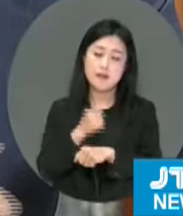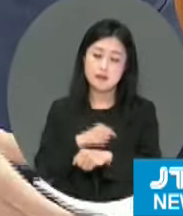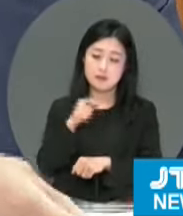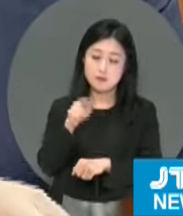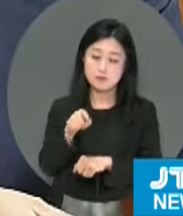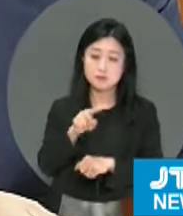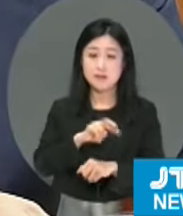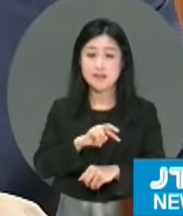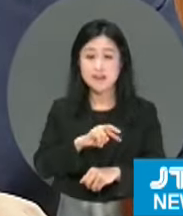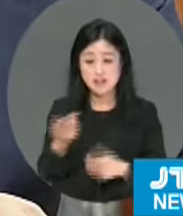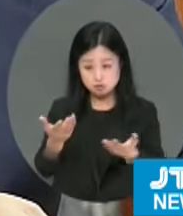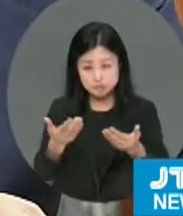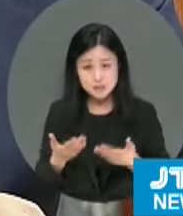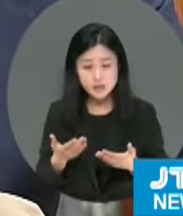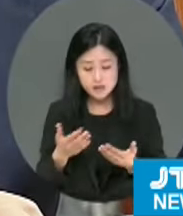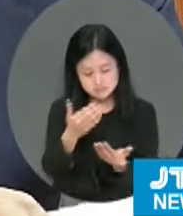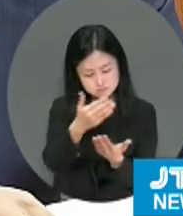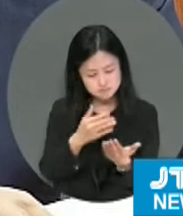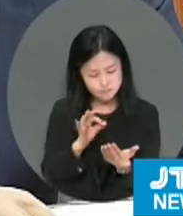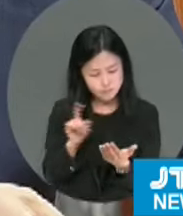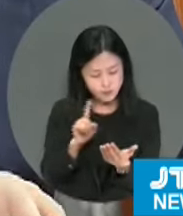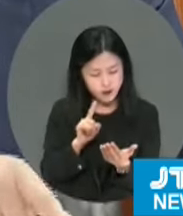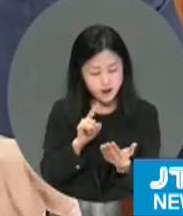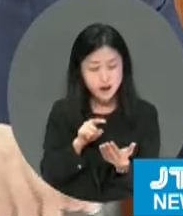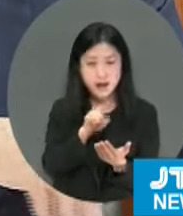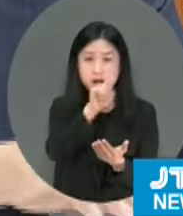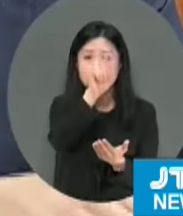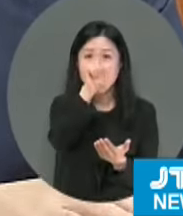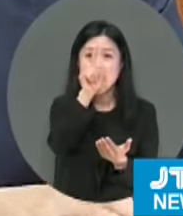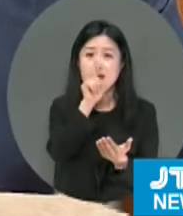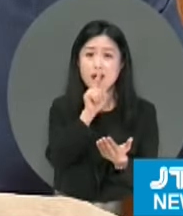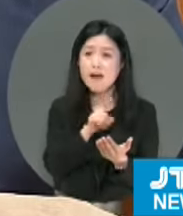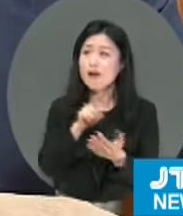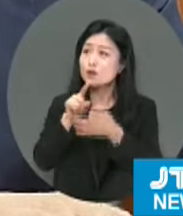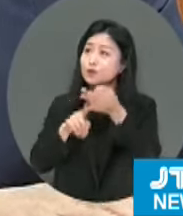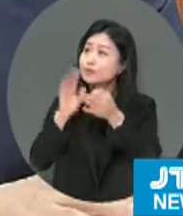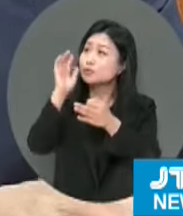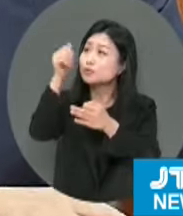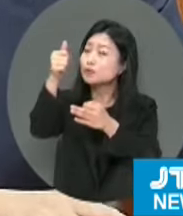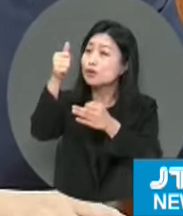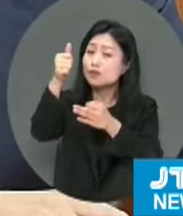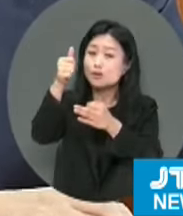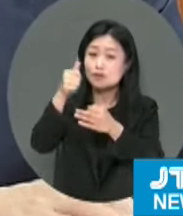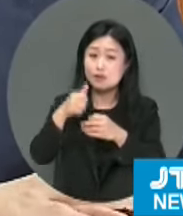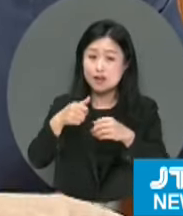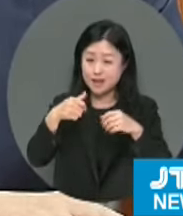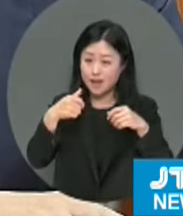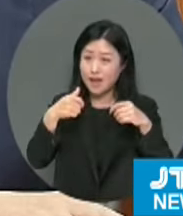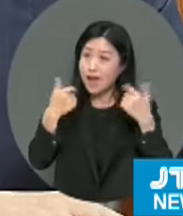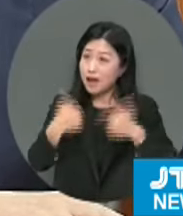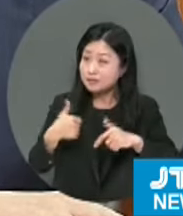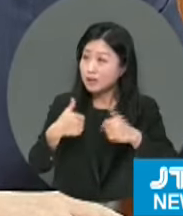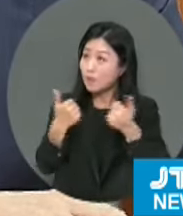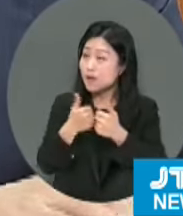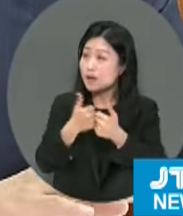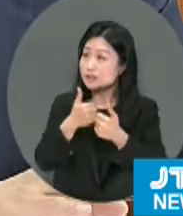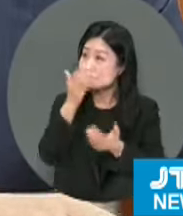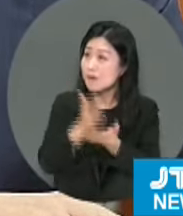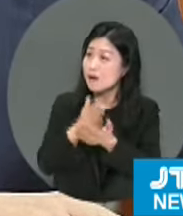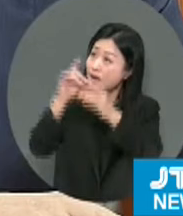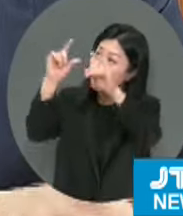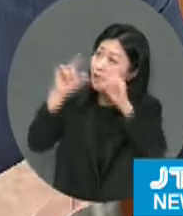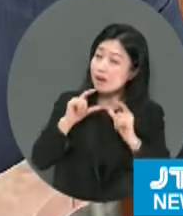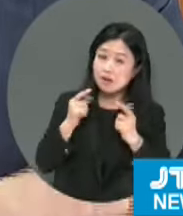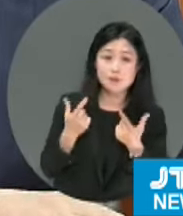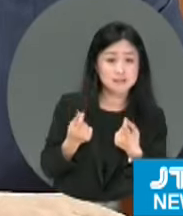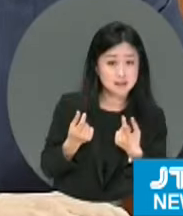조치가 윤석열 그 대통령이 비효율적인 정부위원회를 폐지하라는 그런 주문에서 시작됐다고